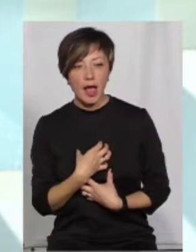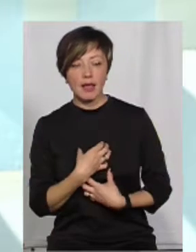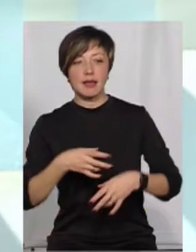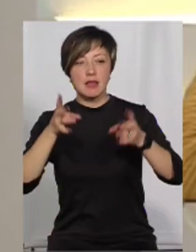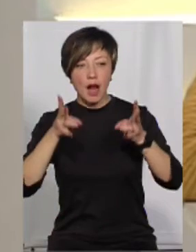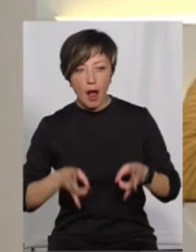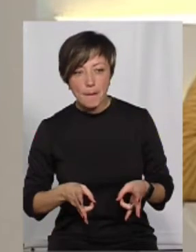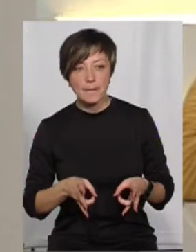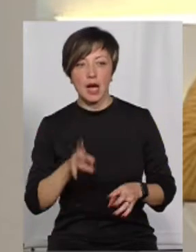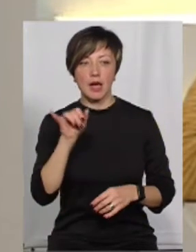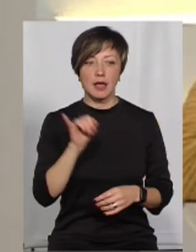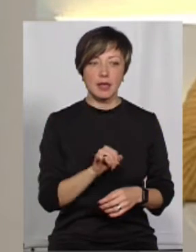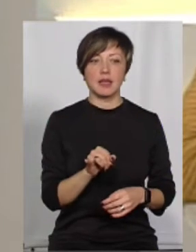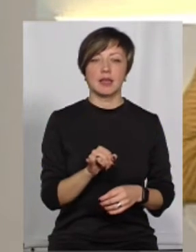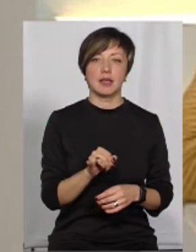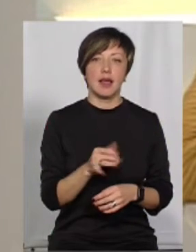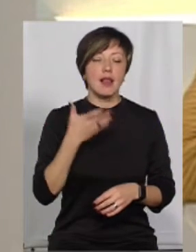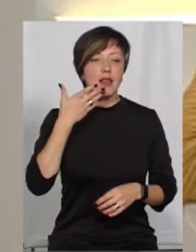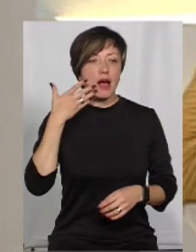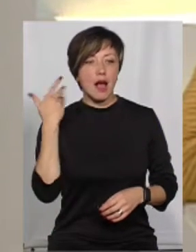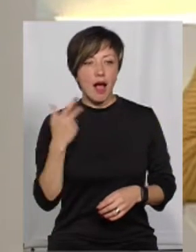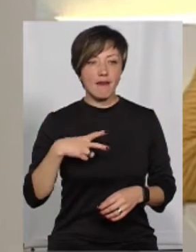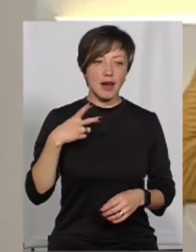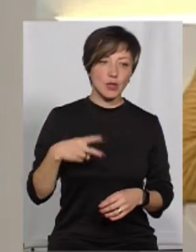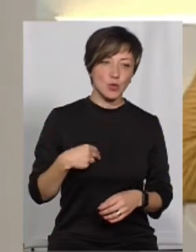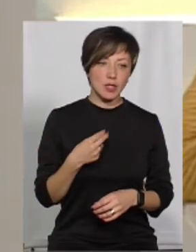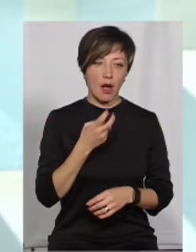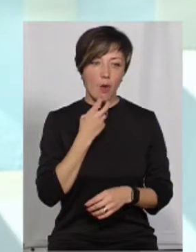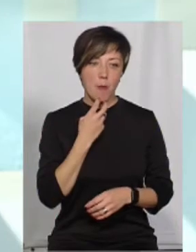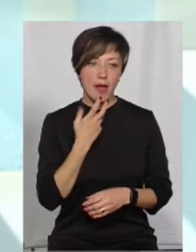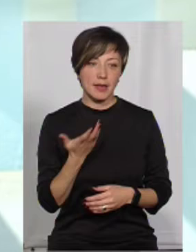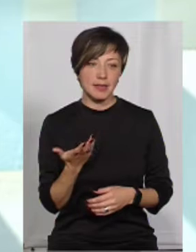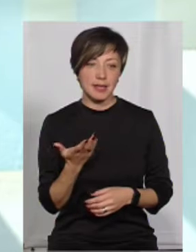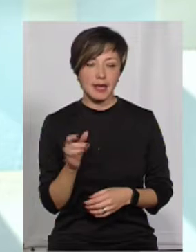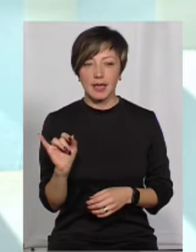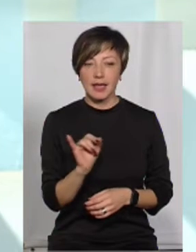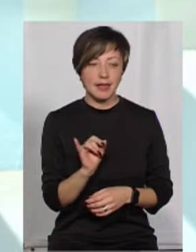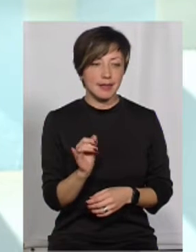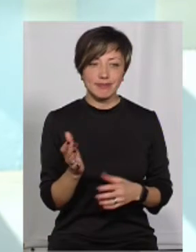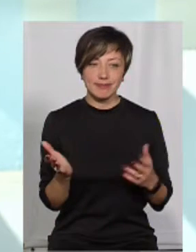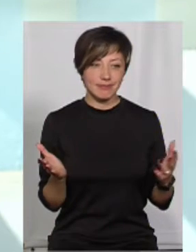і драма, і, не знаю, і легка французька комедія, і